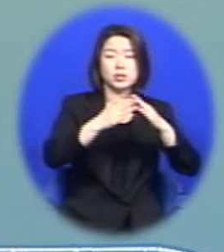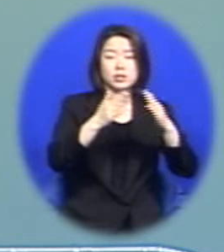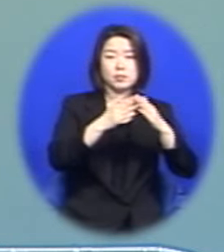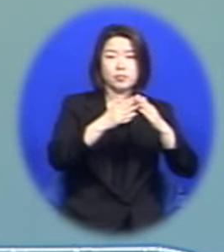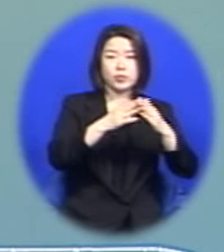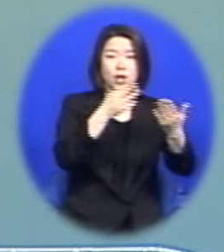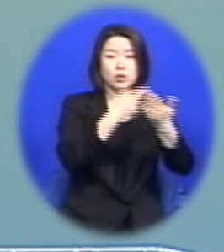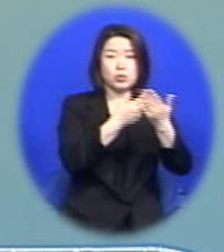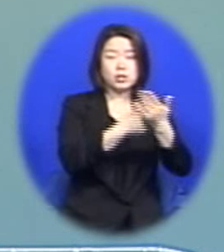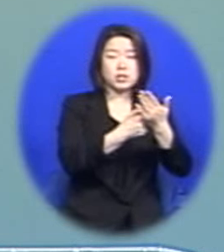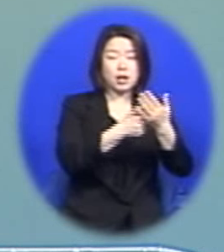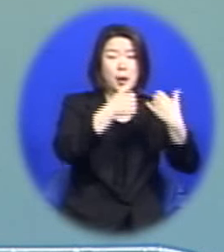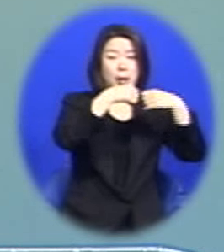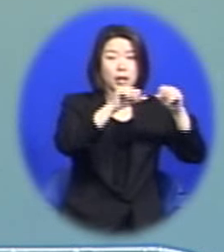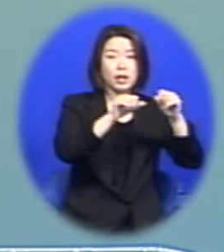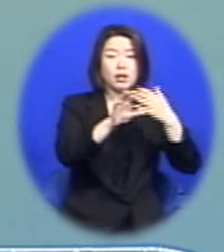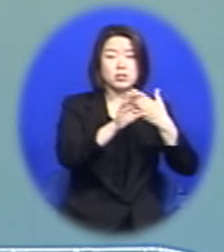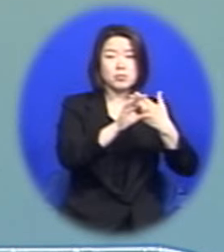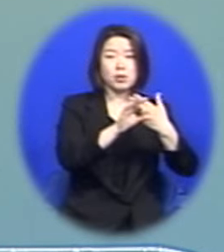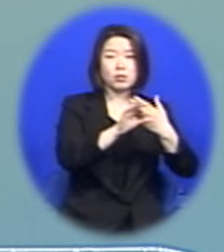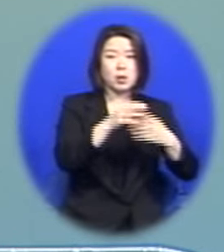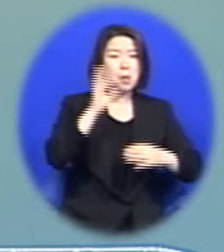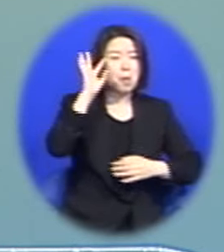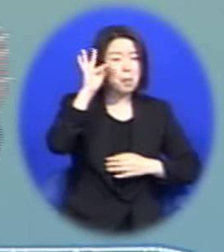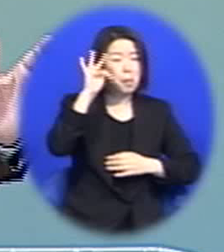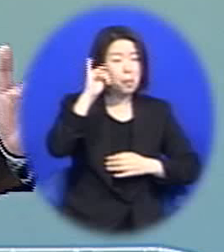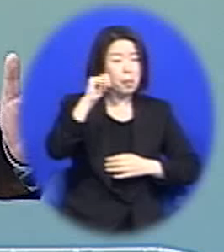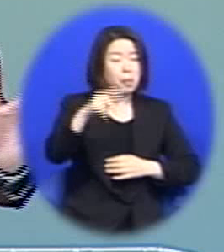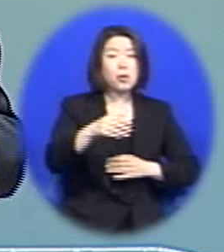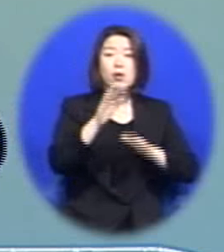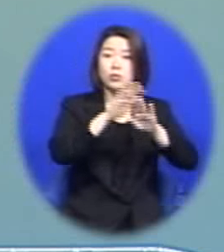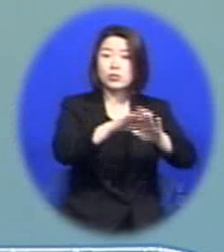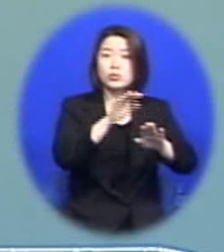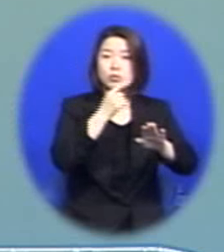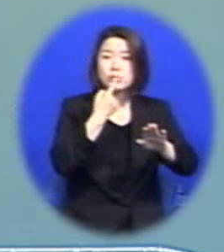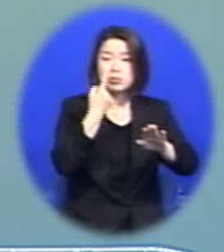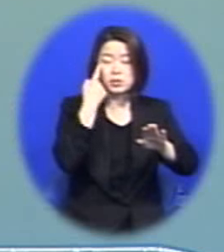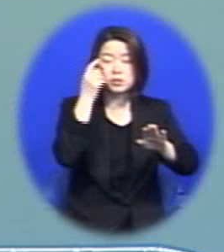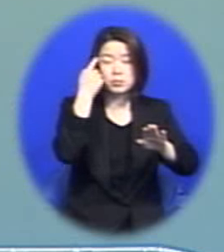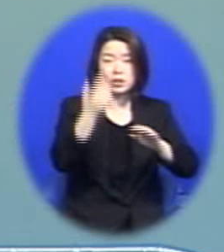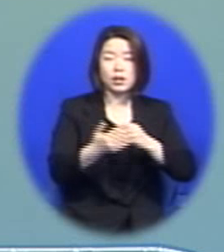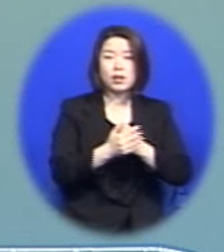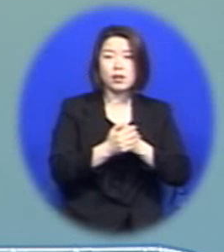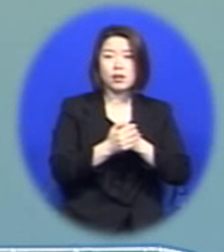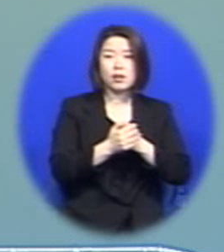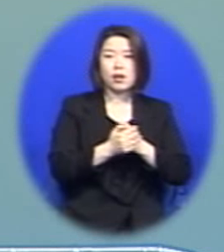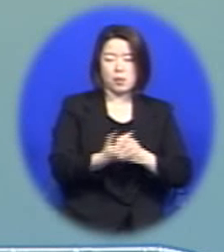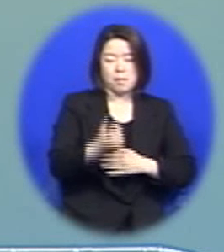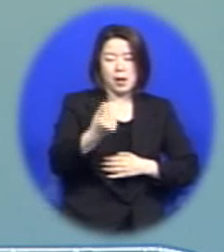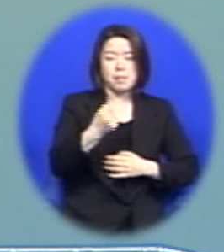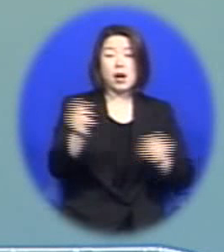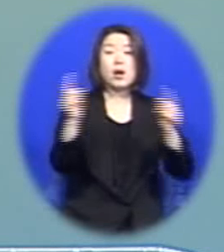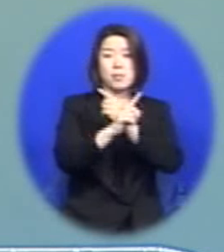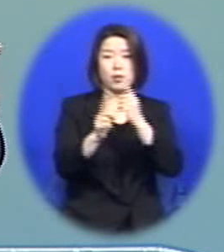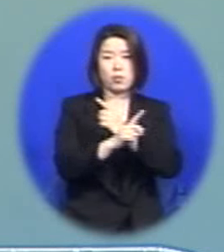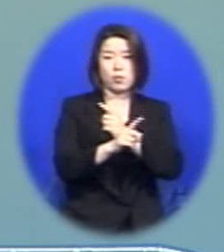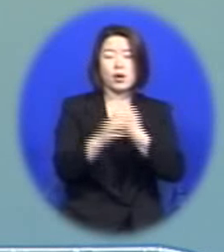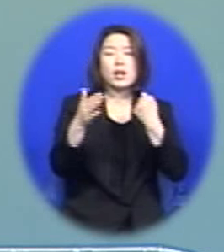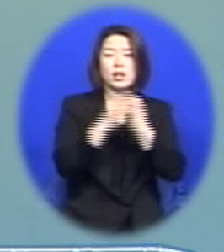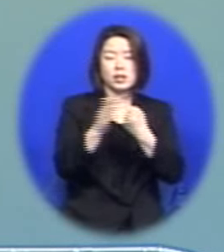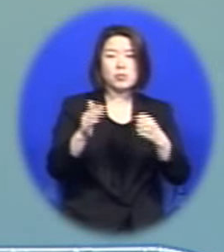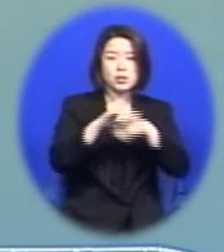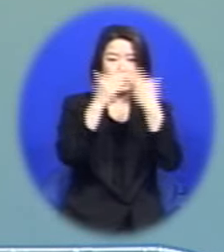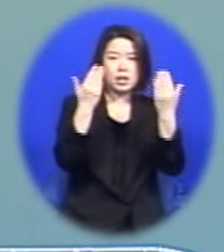줍니까 금방 갈 잖아요 그래서 집안이 온전히 유지가 되는 거예요 가정도 꼭